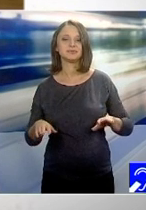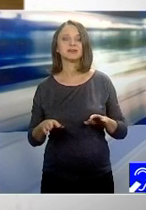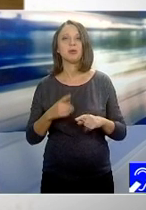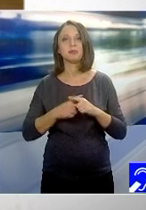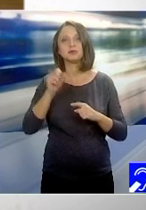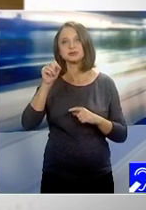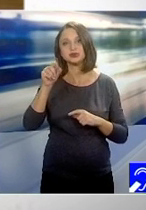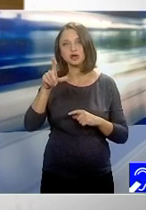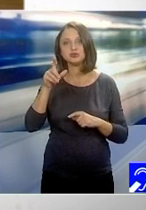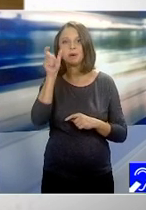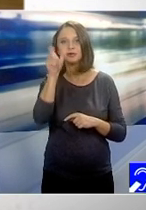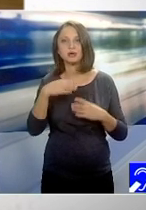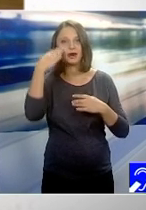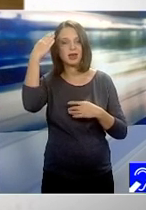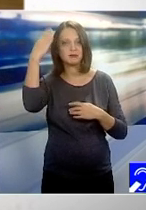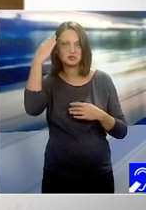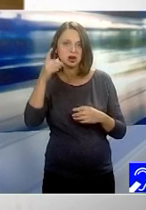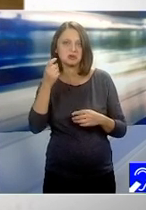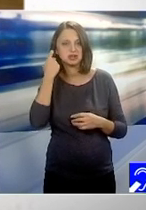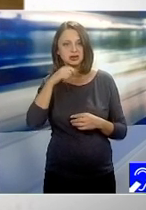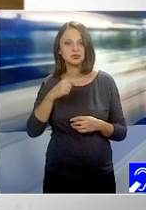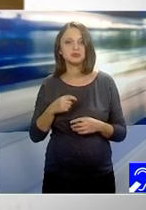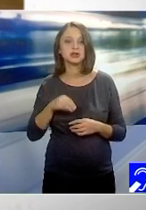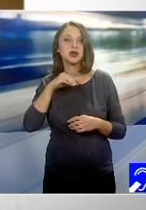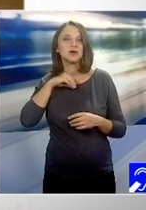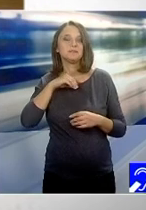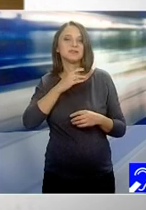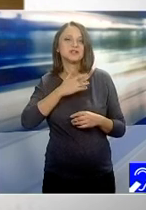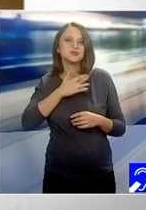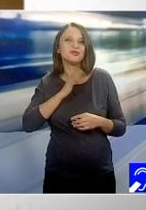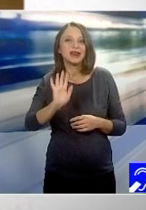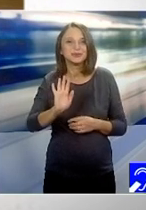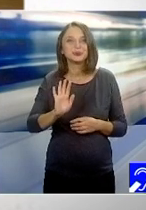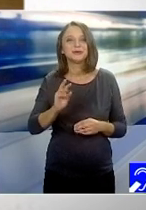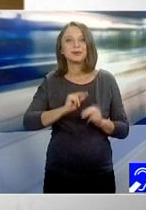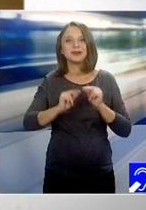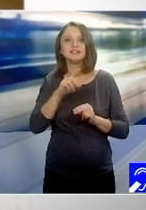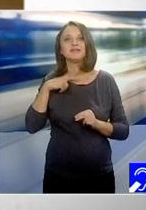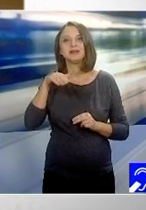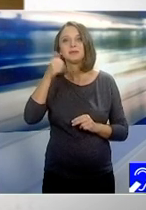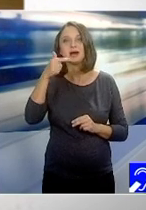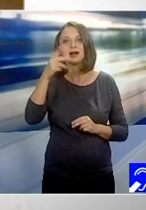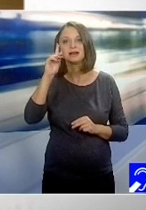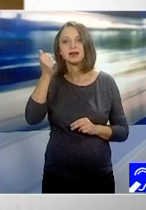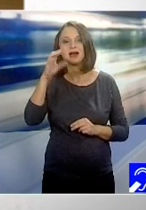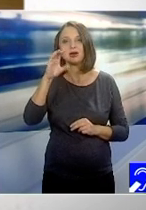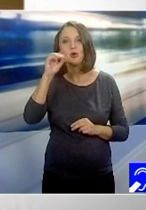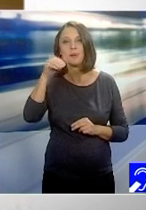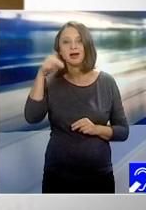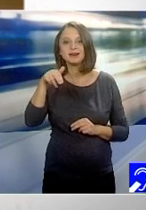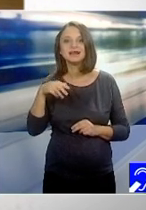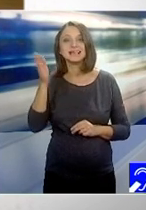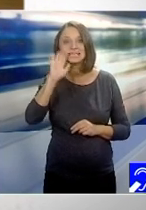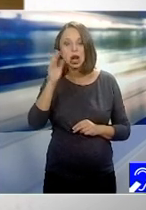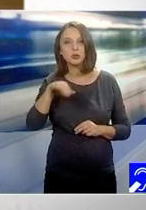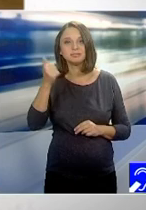din Cluj-Napoca. Sufletul acestui eveniment, Magda Coman, se află chiar lângă mine și este pregătită să ne ofere detalii. Te salutăm, Magda, bine ai revenit